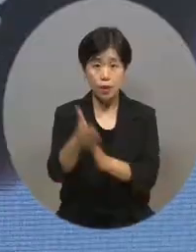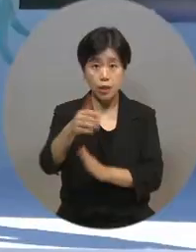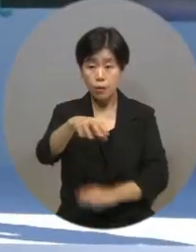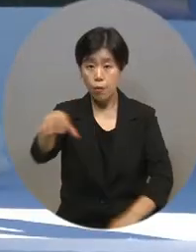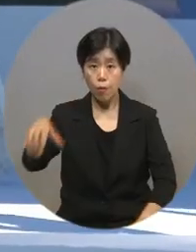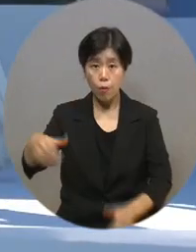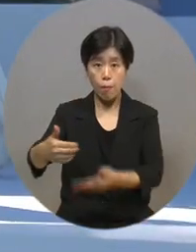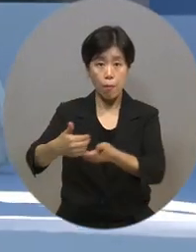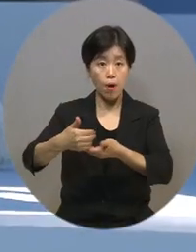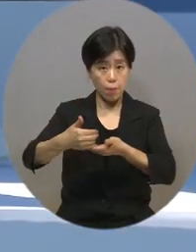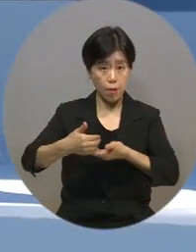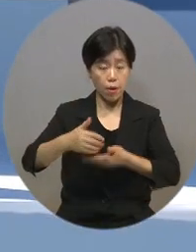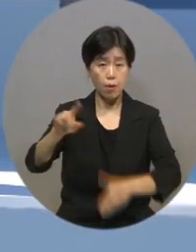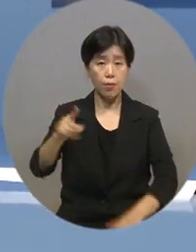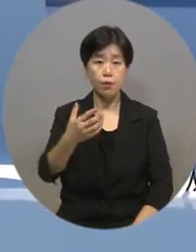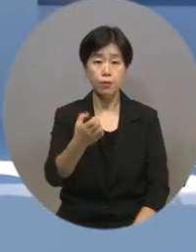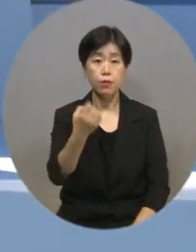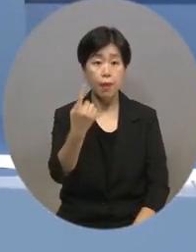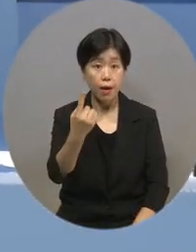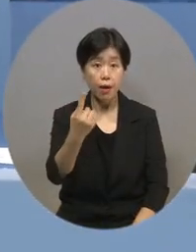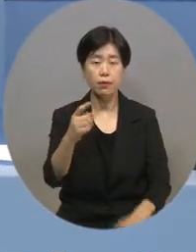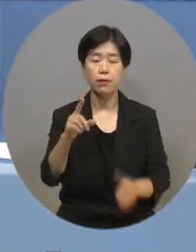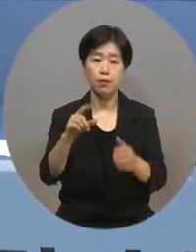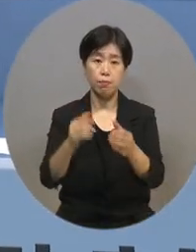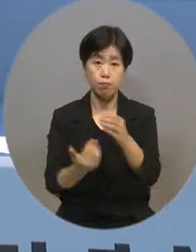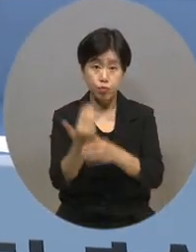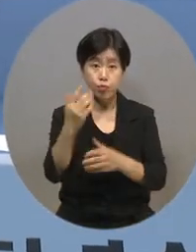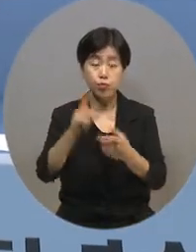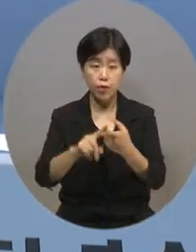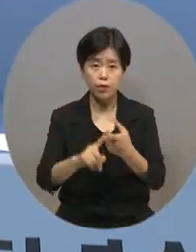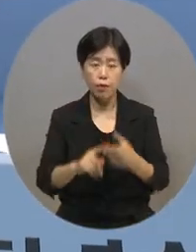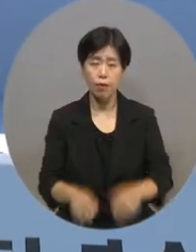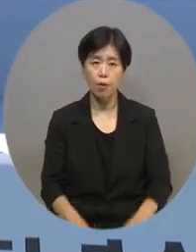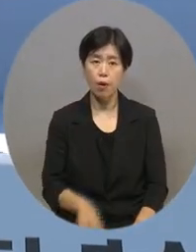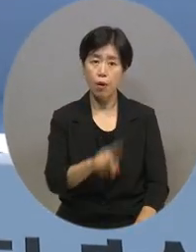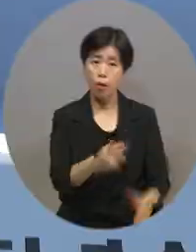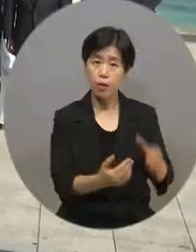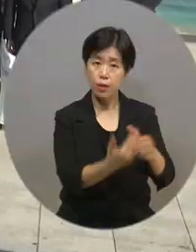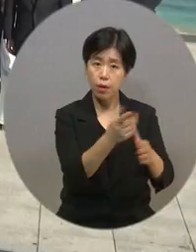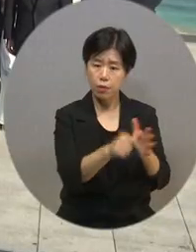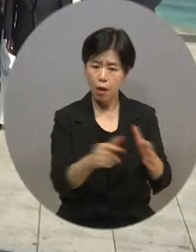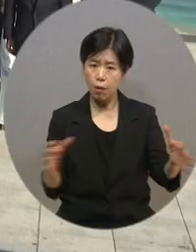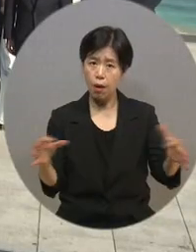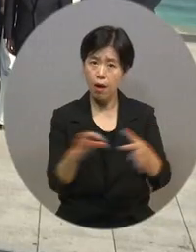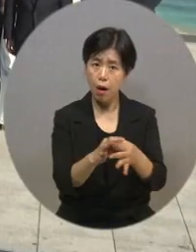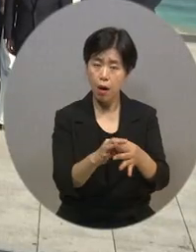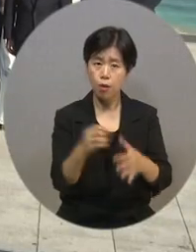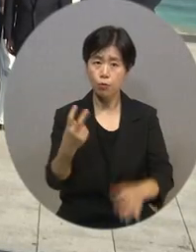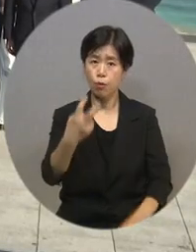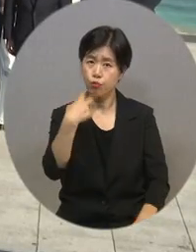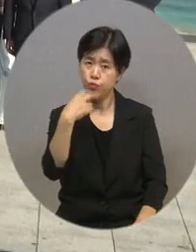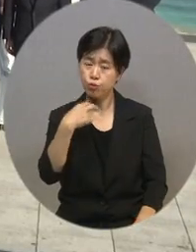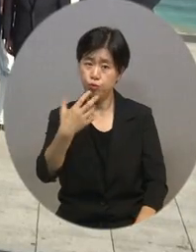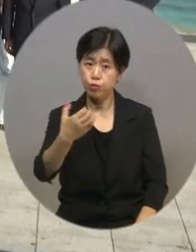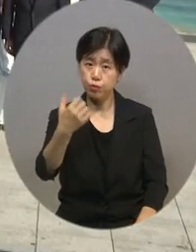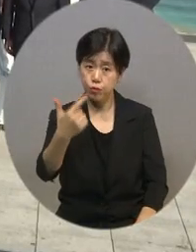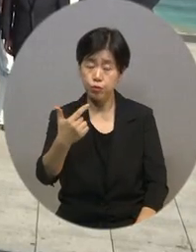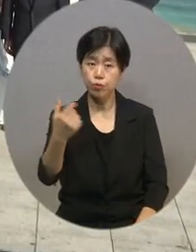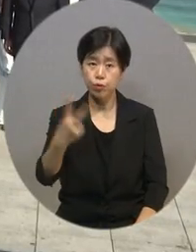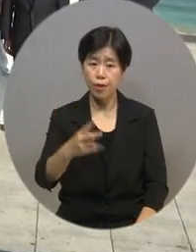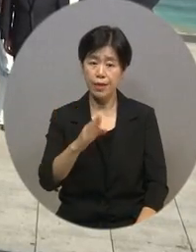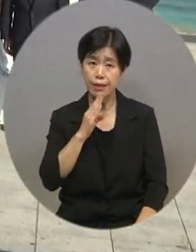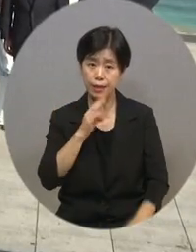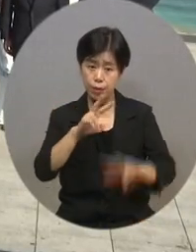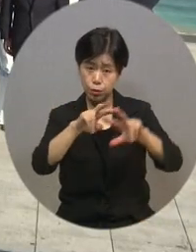진상규명 신고 191건을 여순사건 희생자 유족신고와 중복 신청 96건,